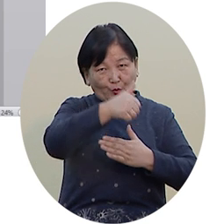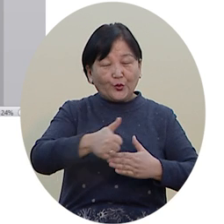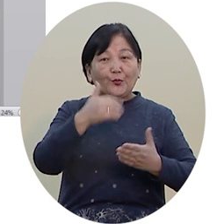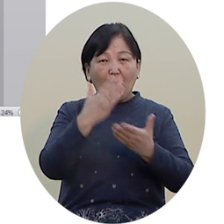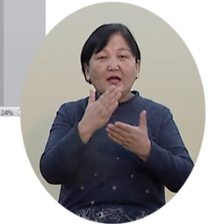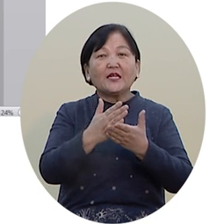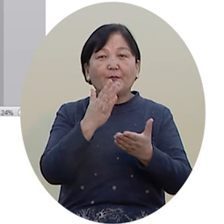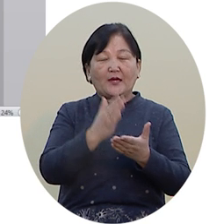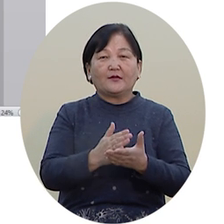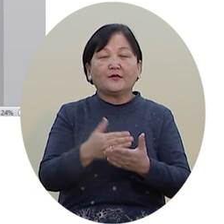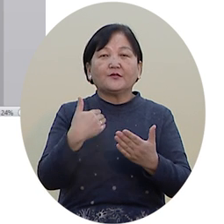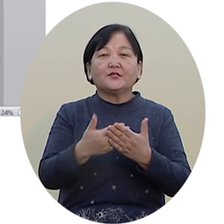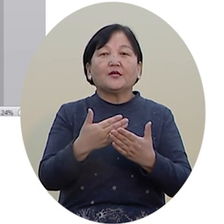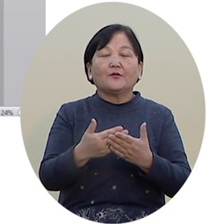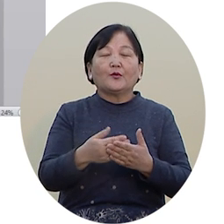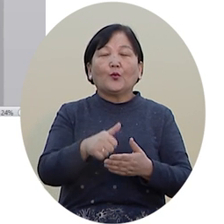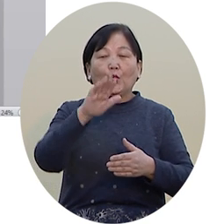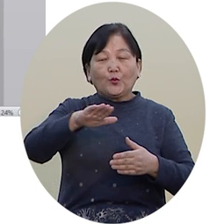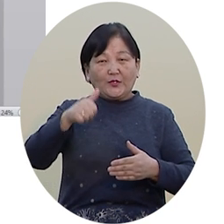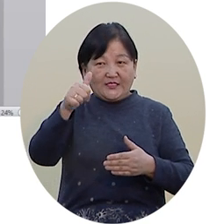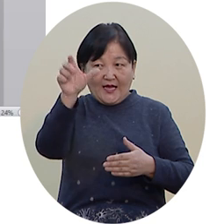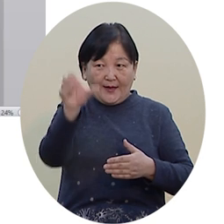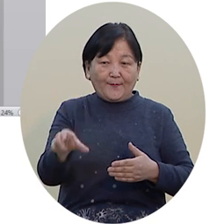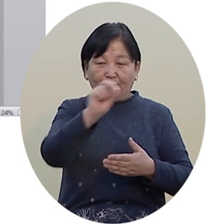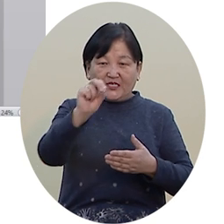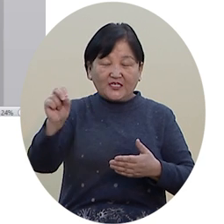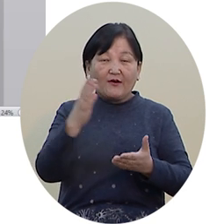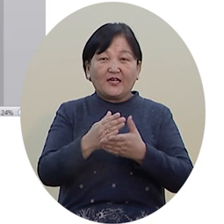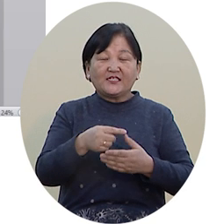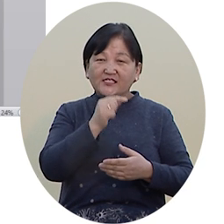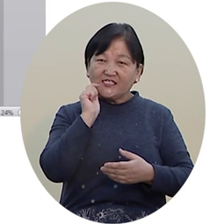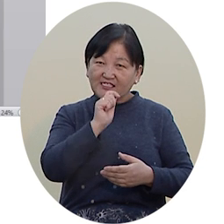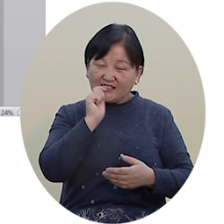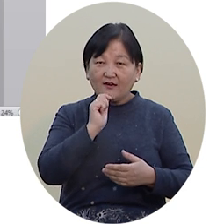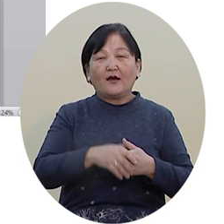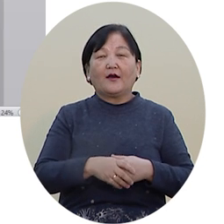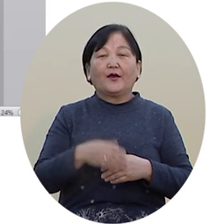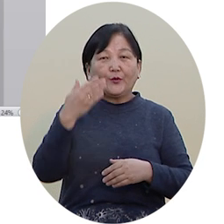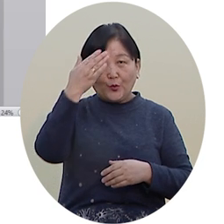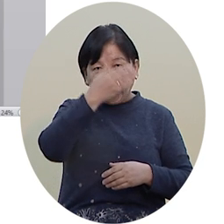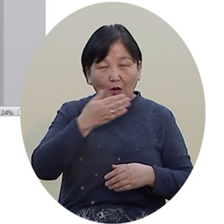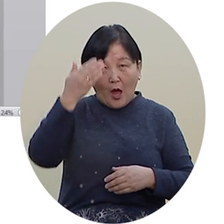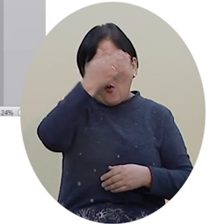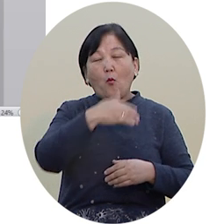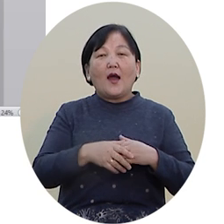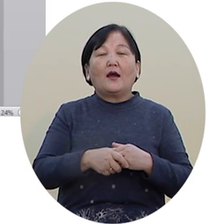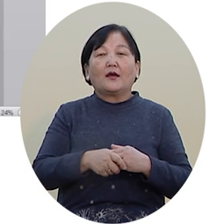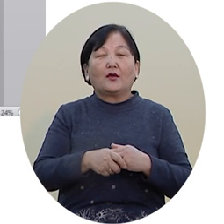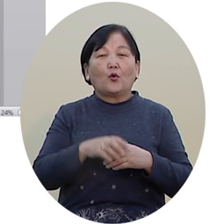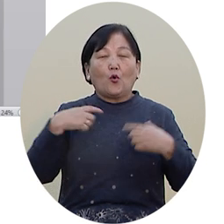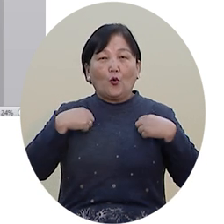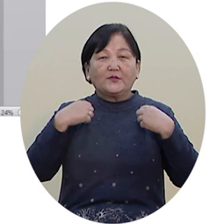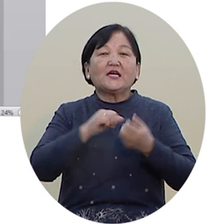За хэрэглээнүүдээ сайхан чагсаагаад бичээд дараа өгтөдөө. Шүдэ угаахыг, за нүр угаахыг,